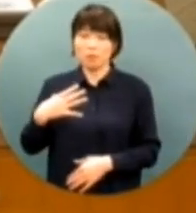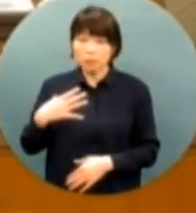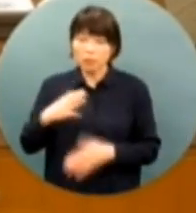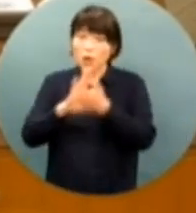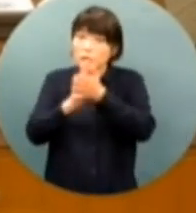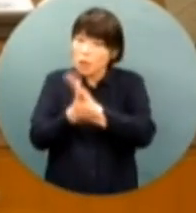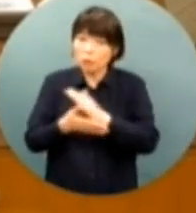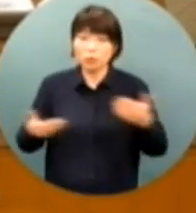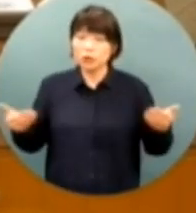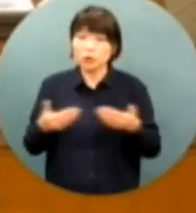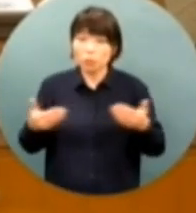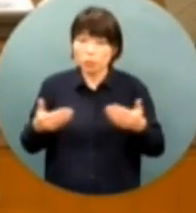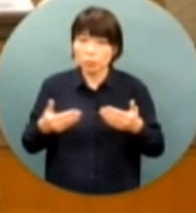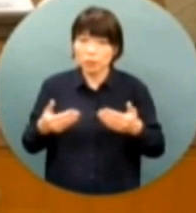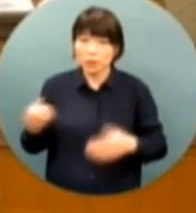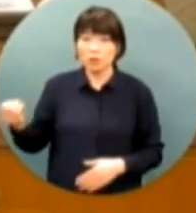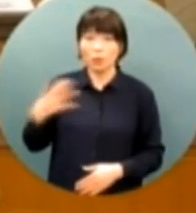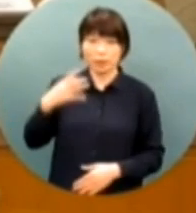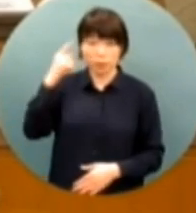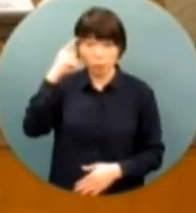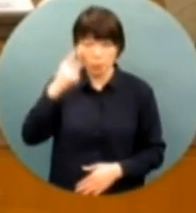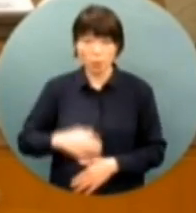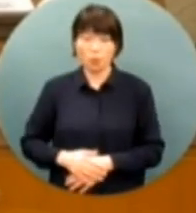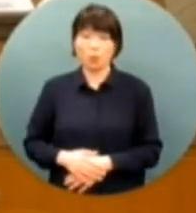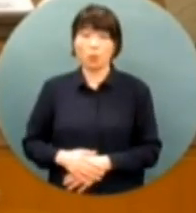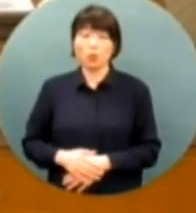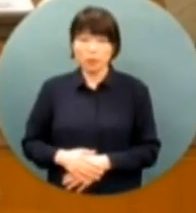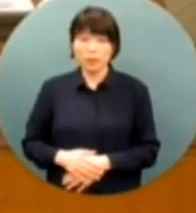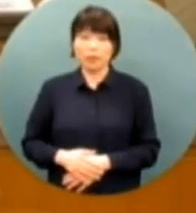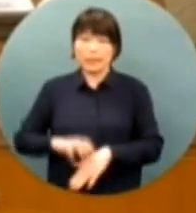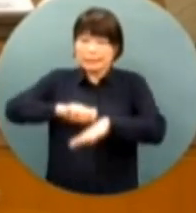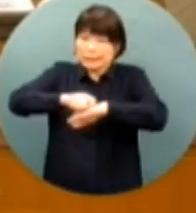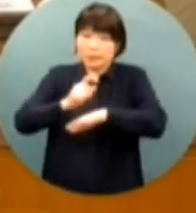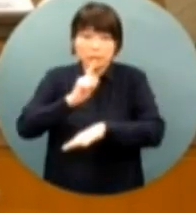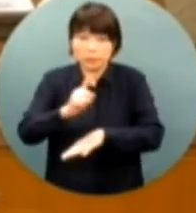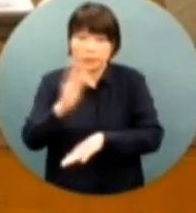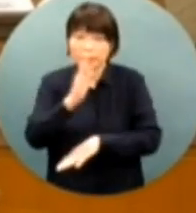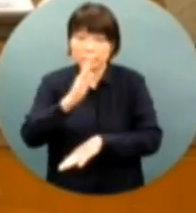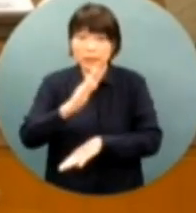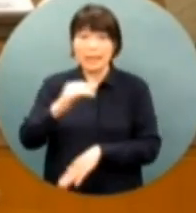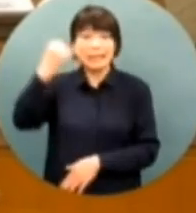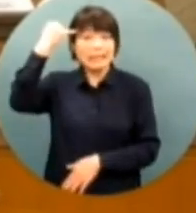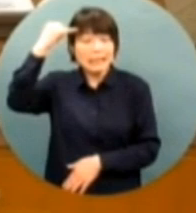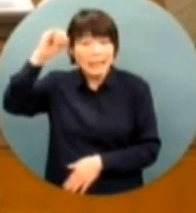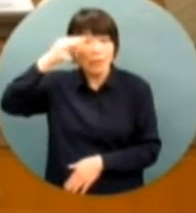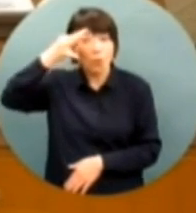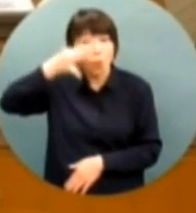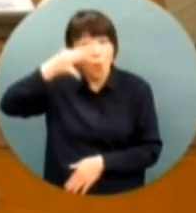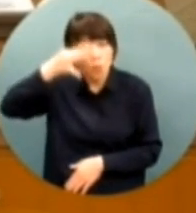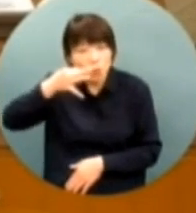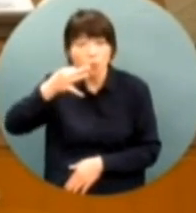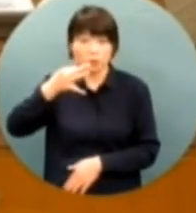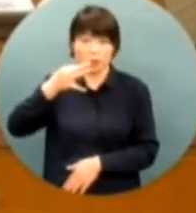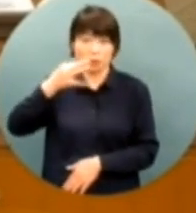であるということでのことではないかなと思います。それで勧告ではないけれども意見の公表という形で、